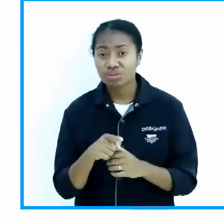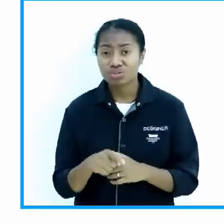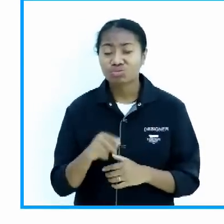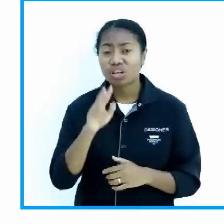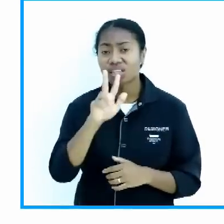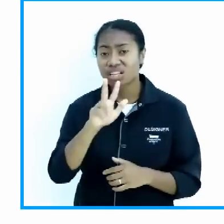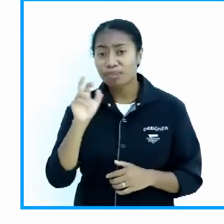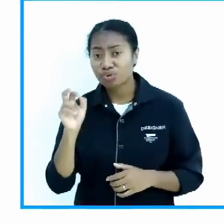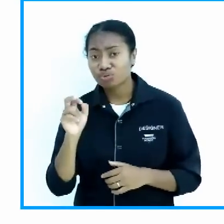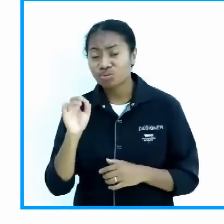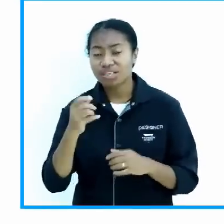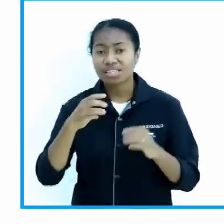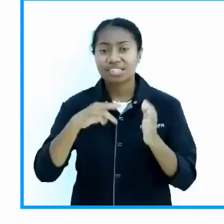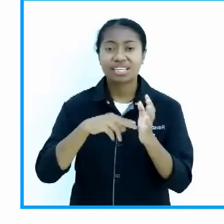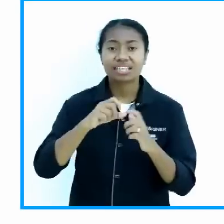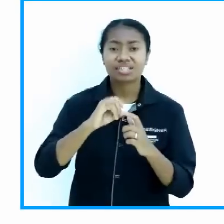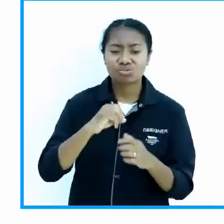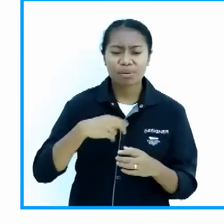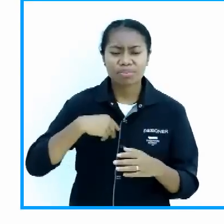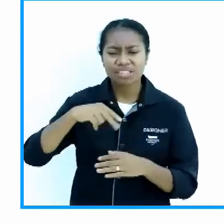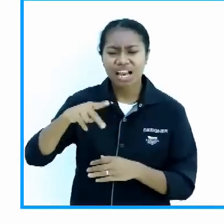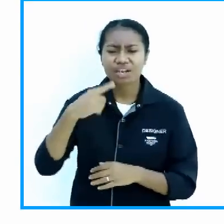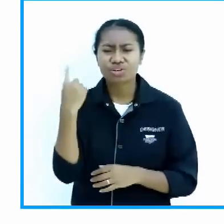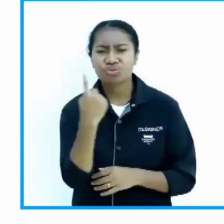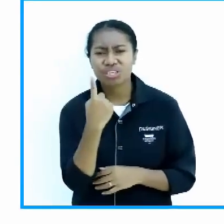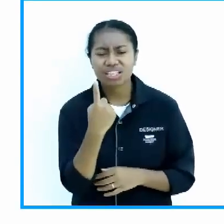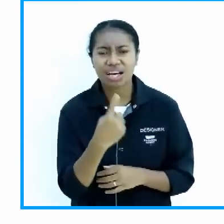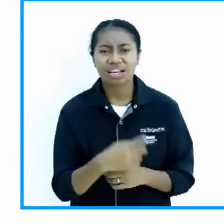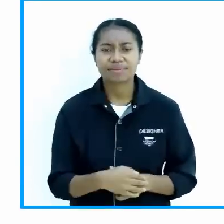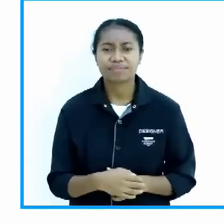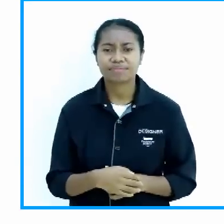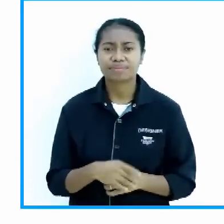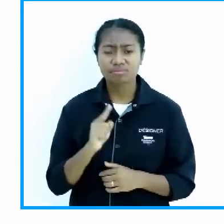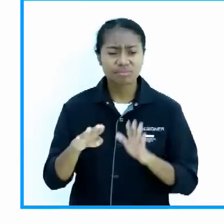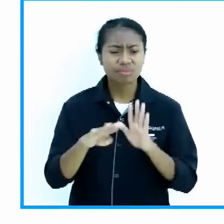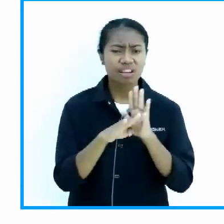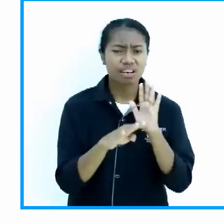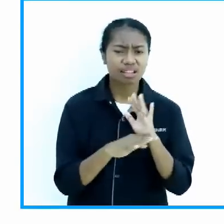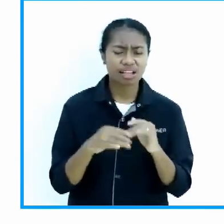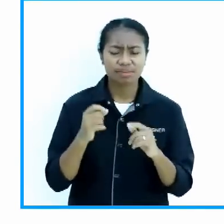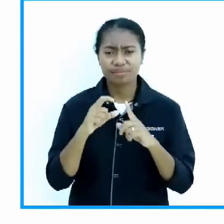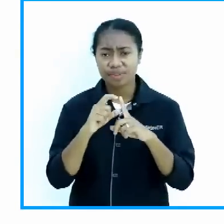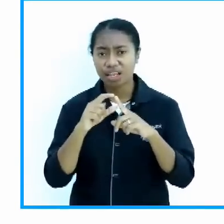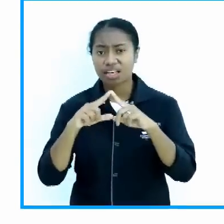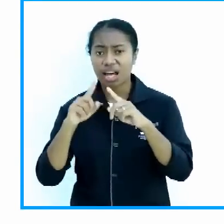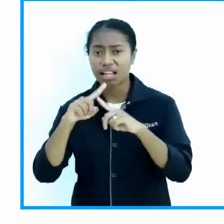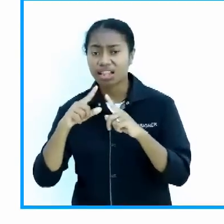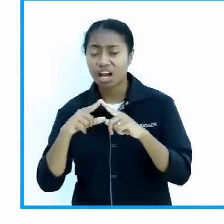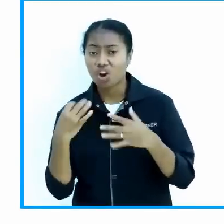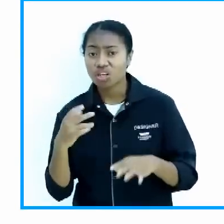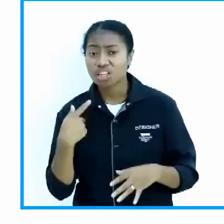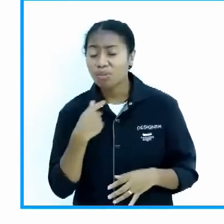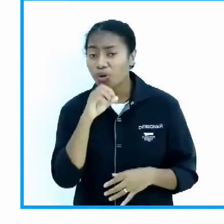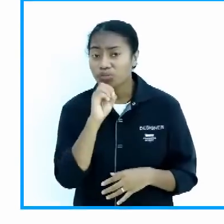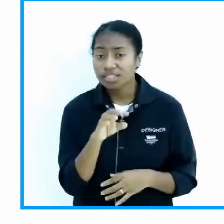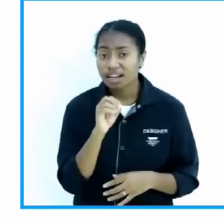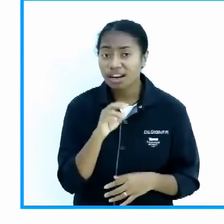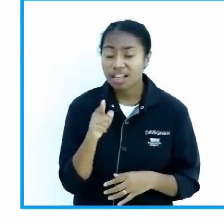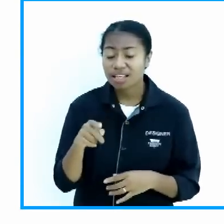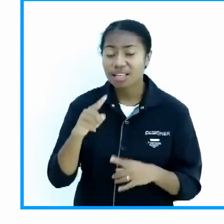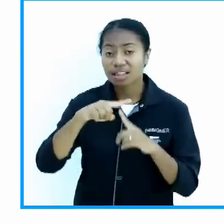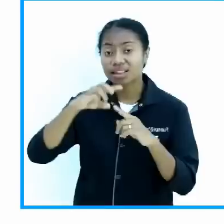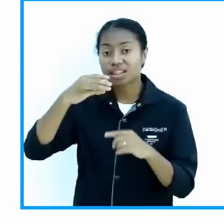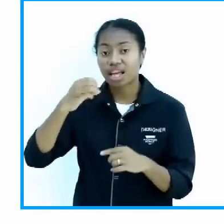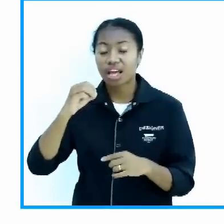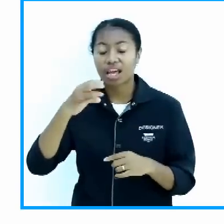tidak ada apa-apa. Yang jelas vaksin itu menurunkan angka kematian, itu data. Kalau kita mau bicara soal 666 itu